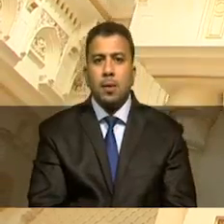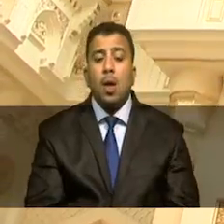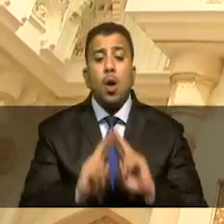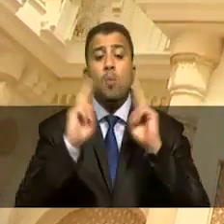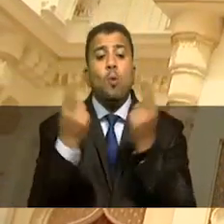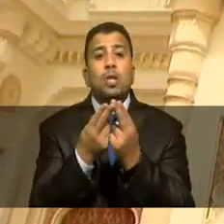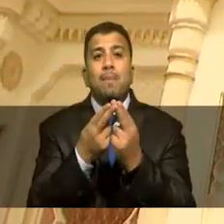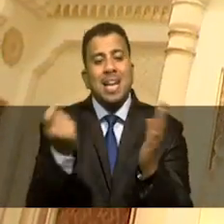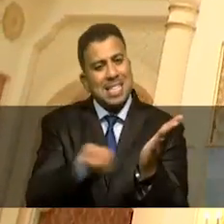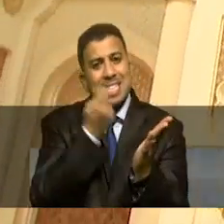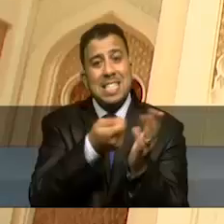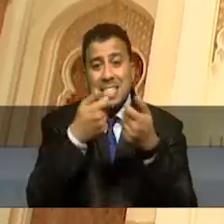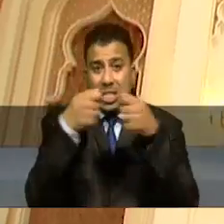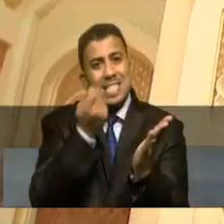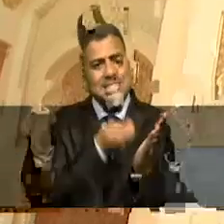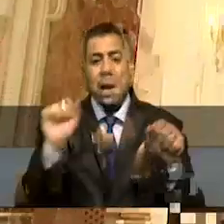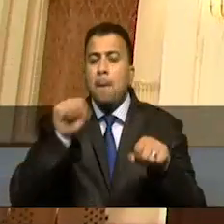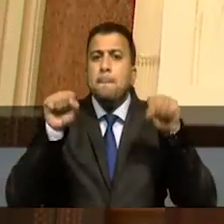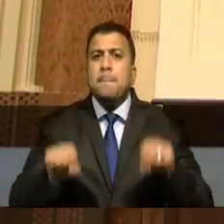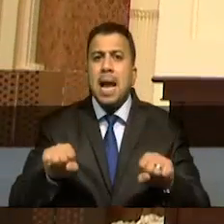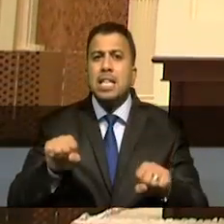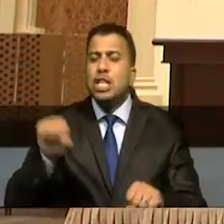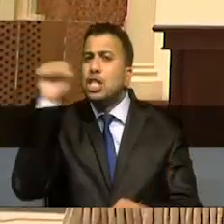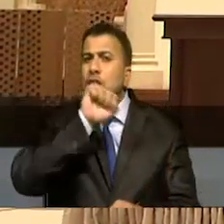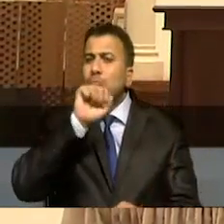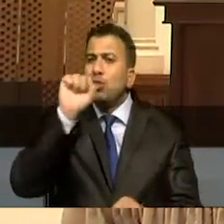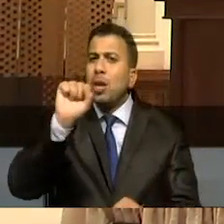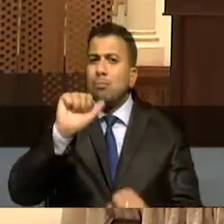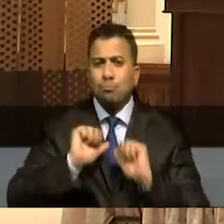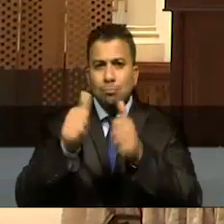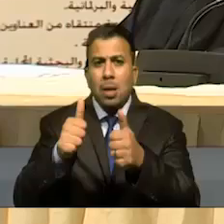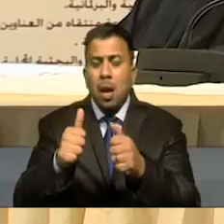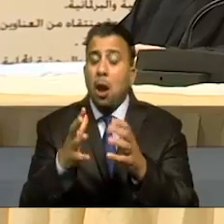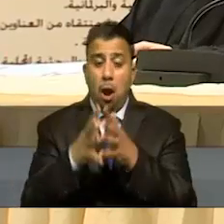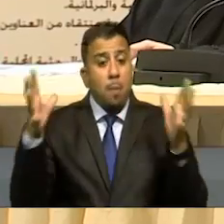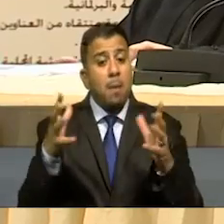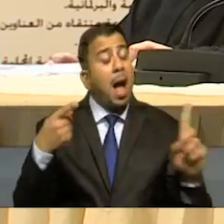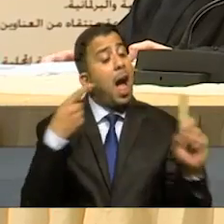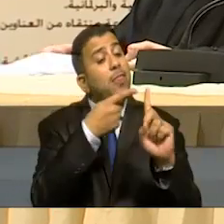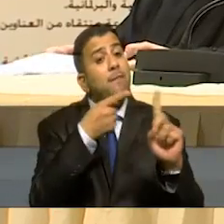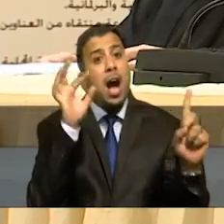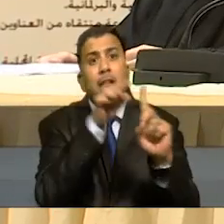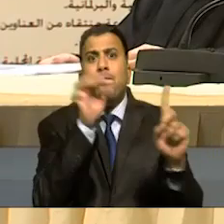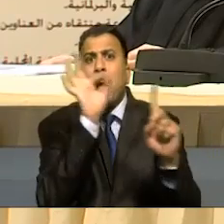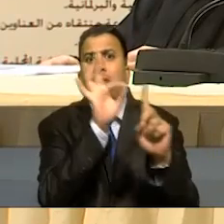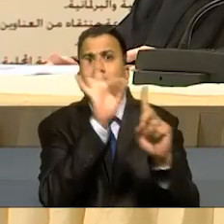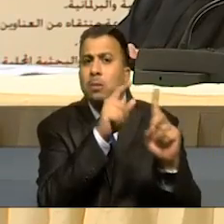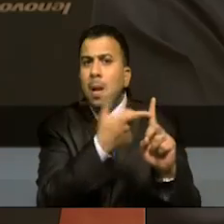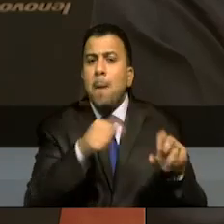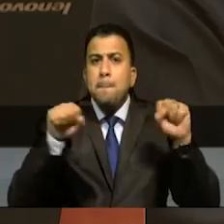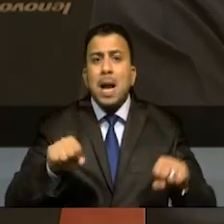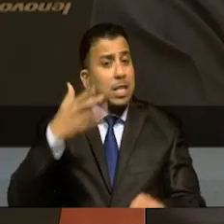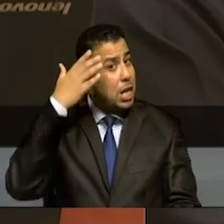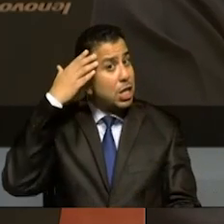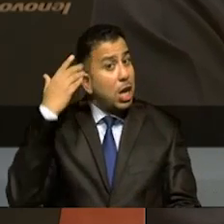المؤتمر الصحفي الذي عقده المجلس الاستشاري لإمارة الشارقة كشف عن حجم وأهداف ومشاركة المجلس الاستشاري